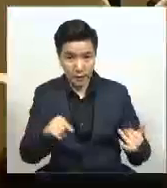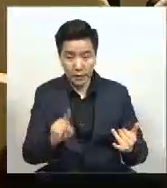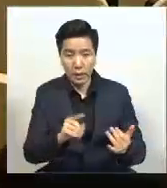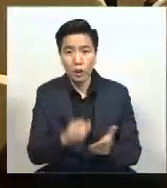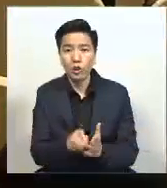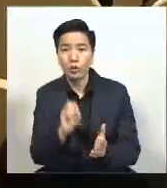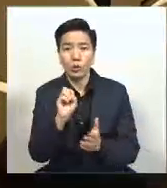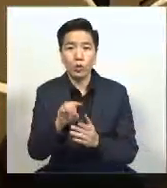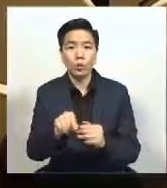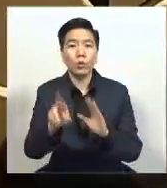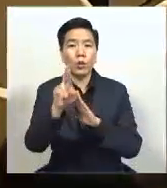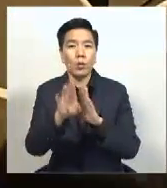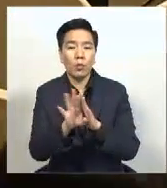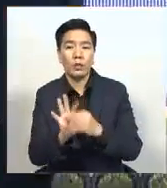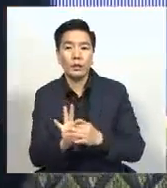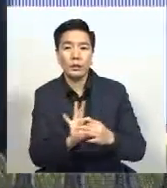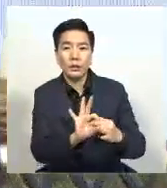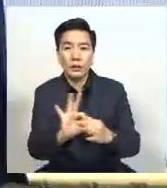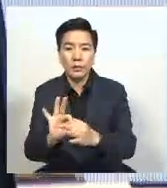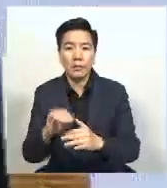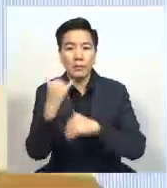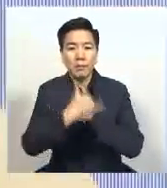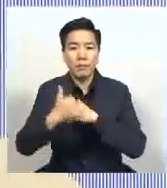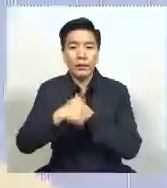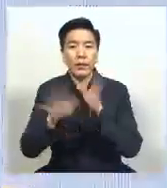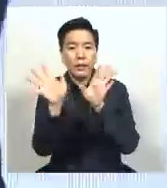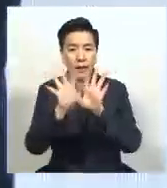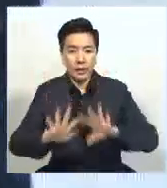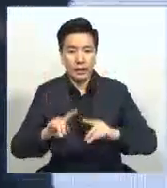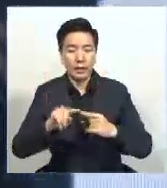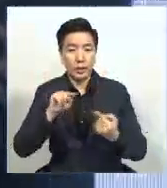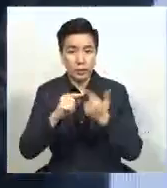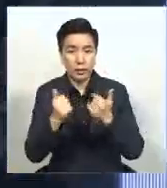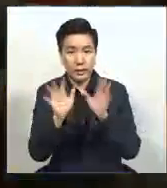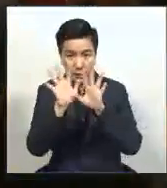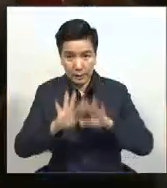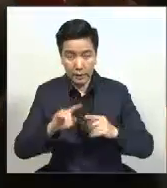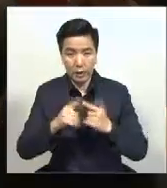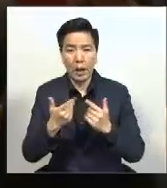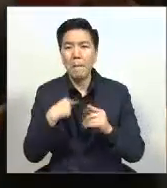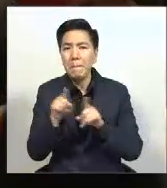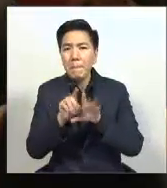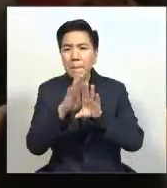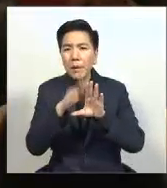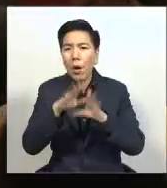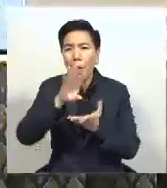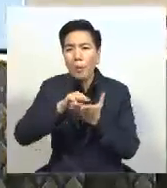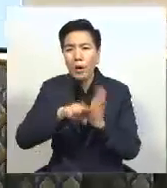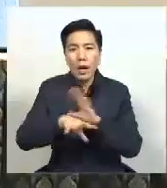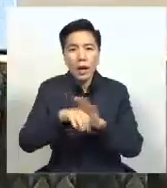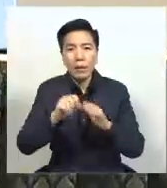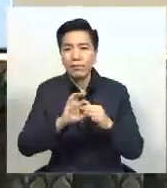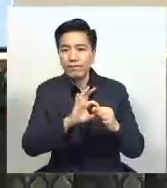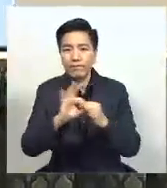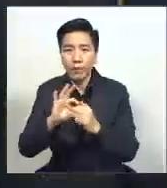ถูกส่งไปยังระบบออนไลน์เชื่อมโยงไปยัง10ประเทศสมาชิกด้วยระบบอาเซียนSingle Window ซึ่งจะเชื่อมโยงกันอย่างส